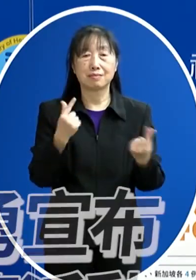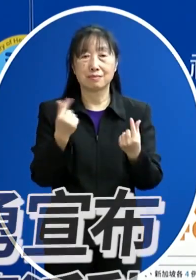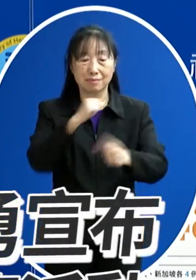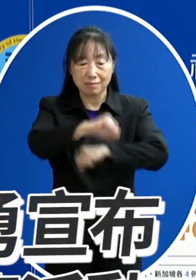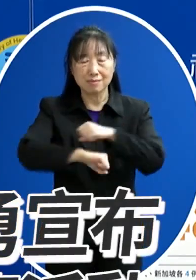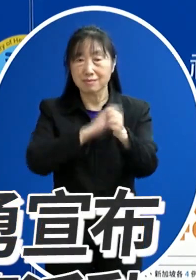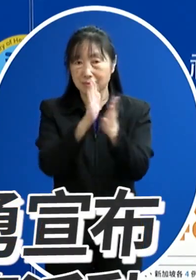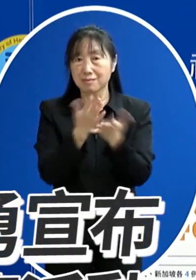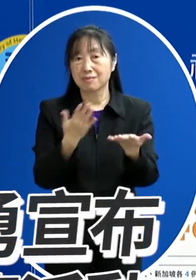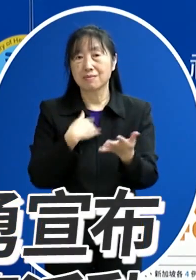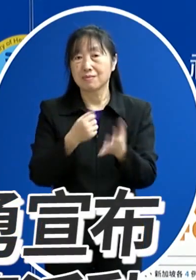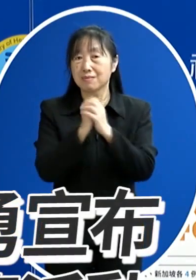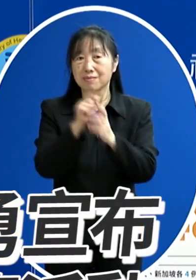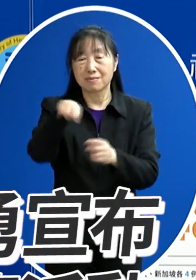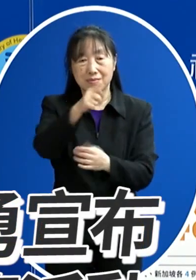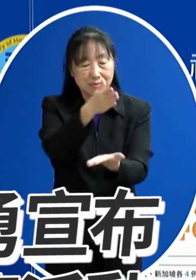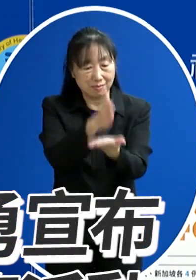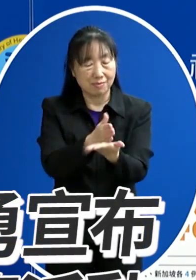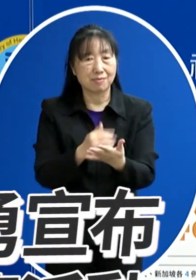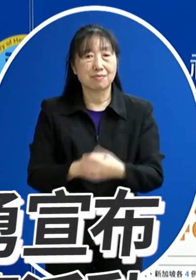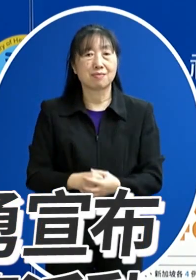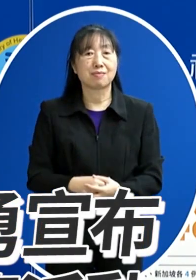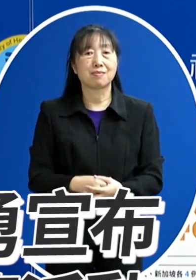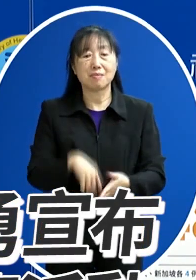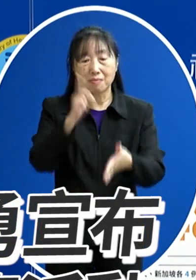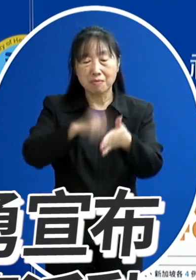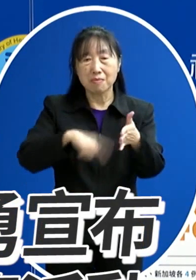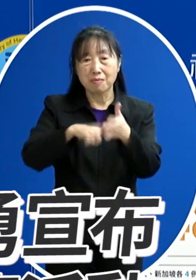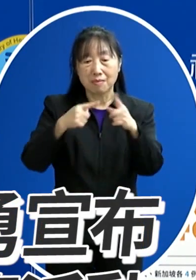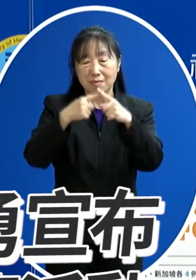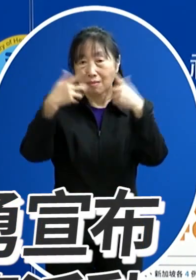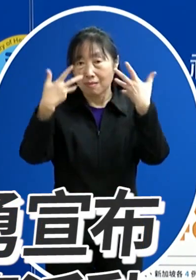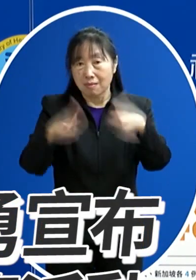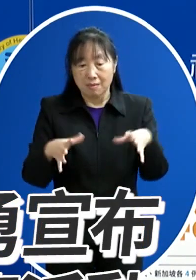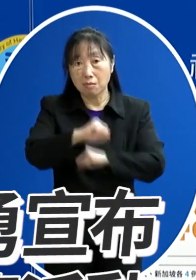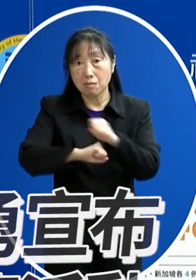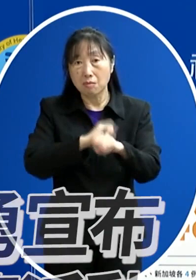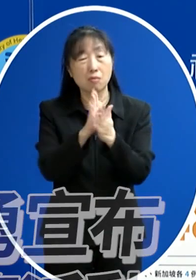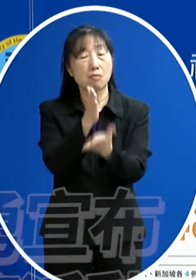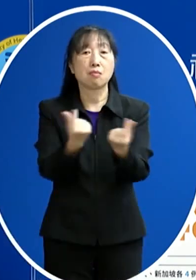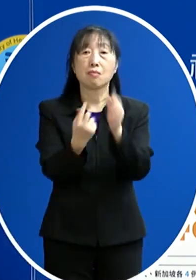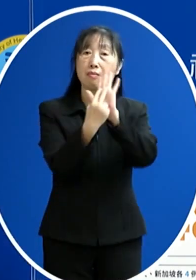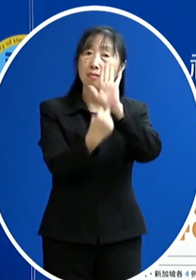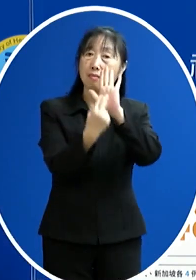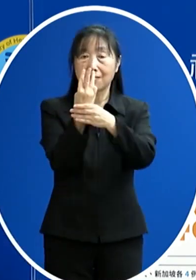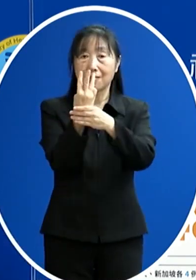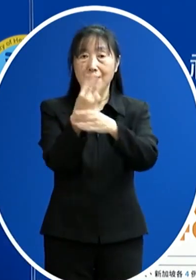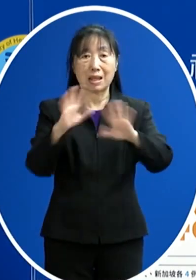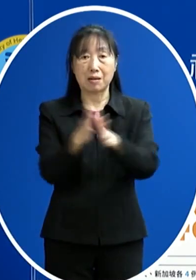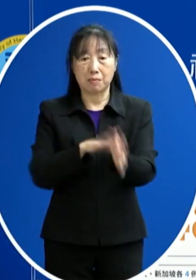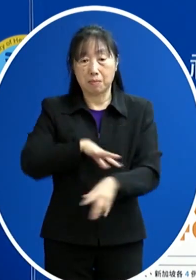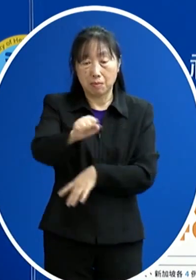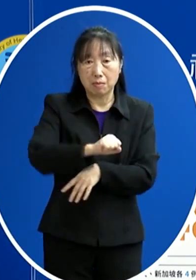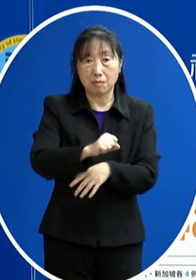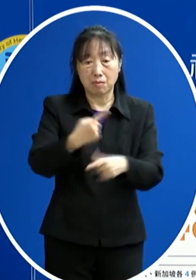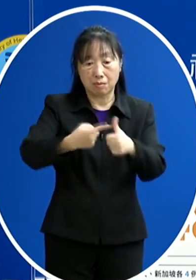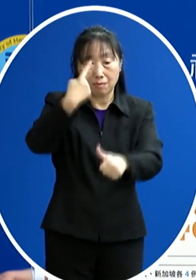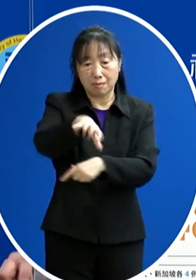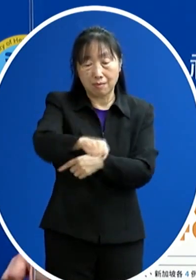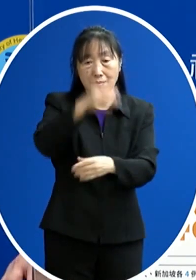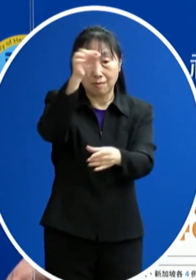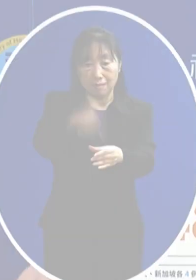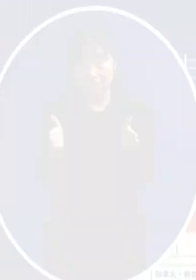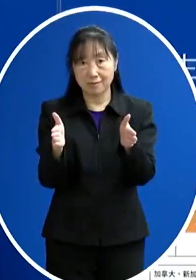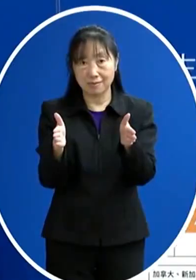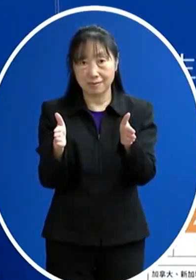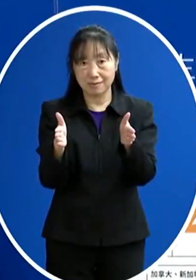我在这里要特别拜托大家停办容易聚集拥挤的人潮，譬如抢头香，这个是很难去保持